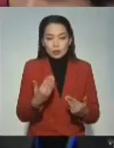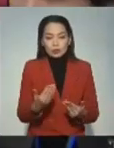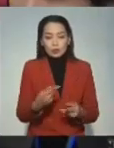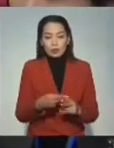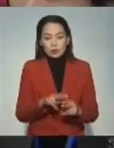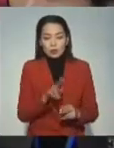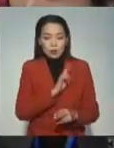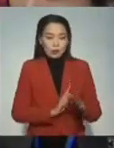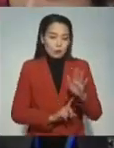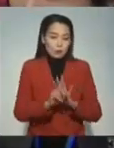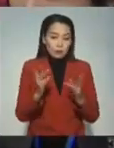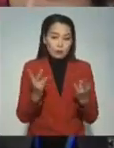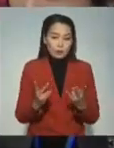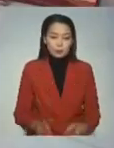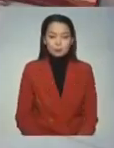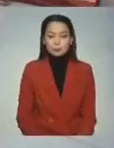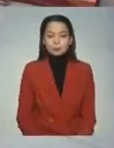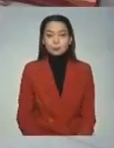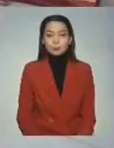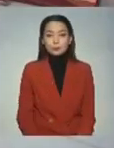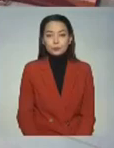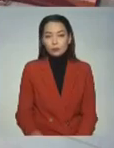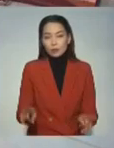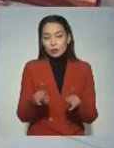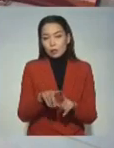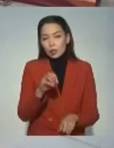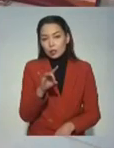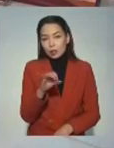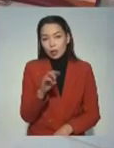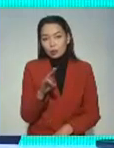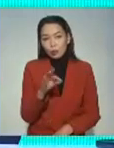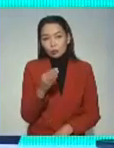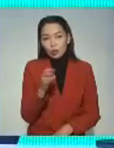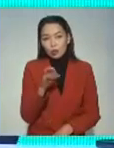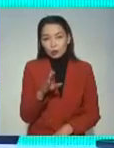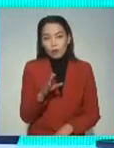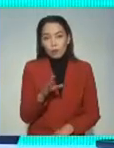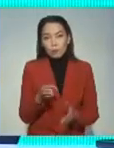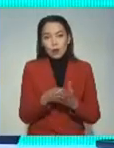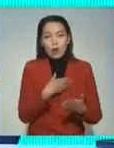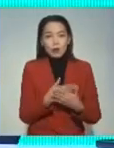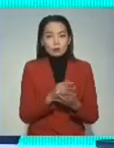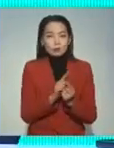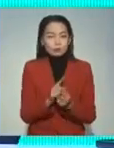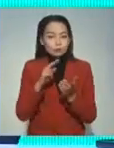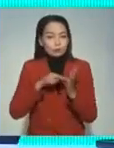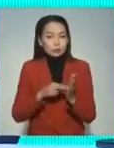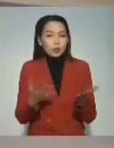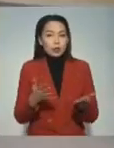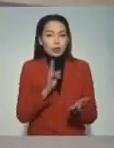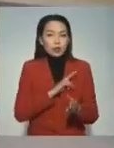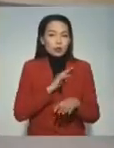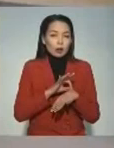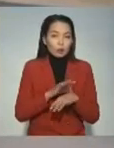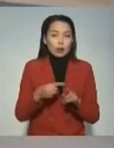істерден басталу керек. Сондай-ақ Ерлан Қошанов партия активімен кездесіп, партиялық жобалардың іске асырылу барысын